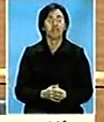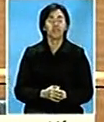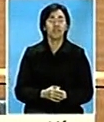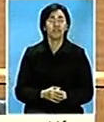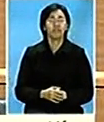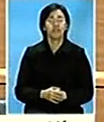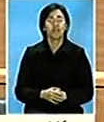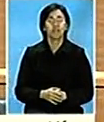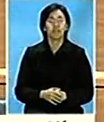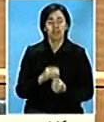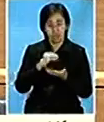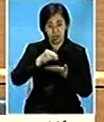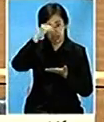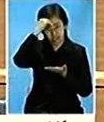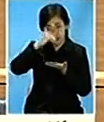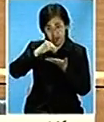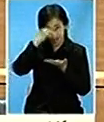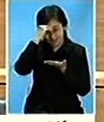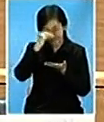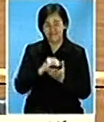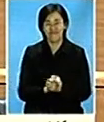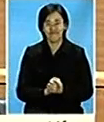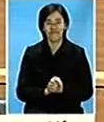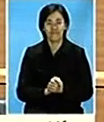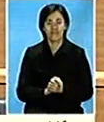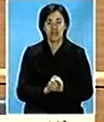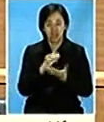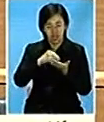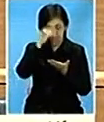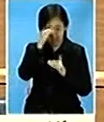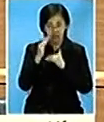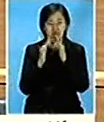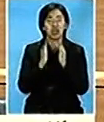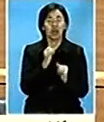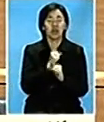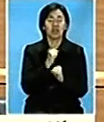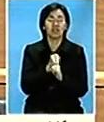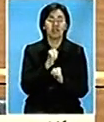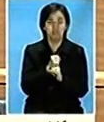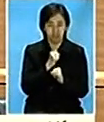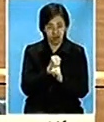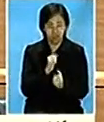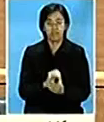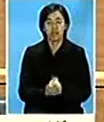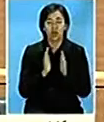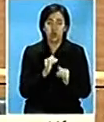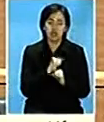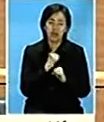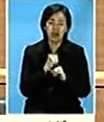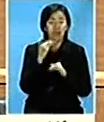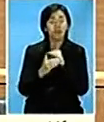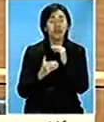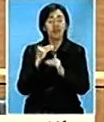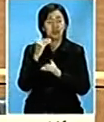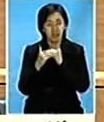ในส่วนของเรื่องของการศึกษาเนี่ยนะครับก็คือการพัฒนาบุคลากรทางพัฒนาบุคลากรด้านนี้เนี่ย